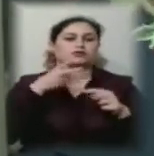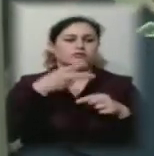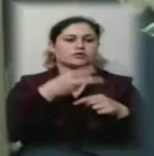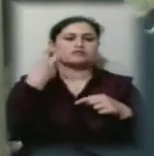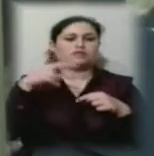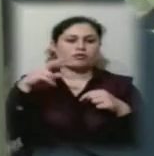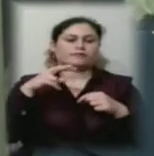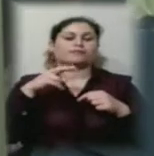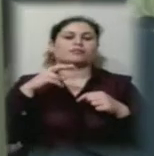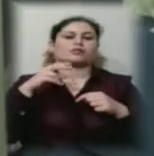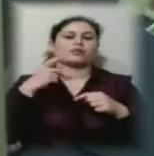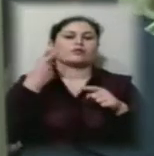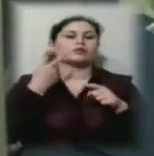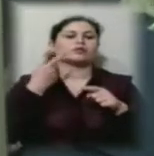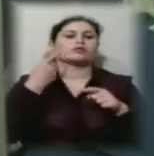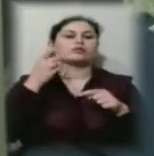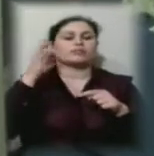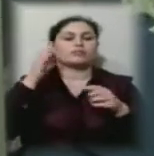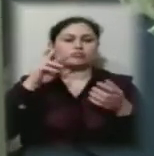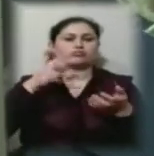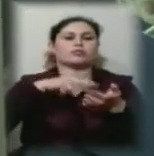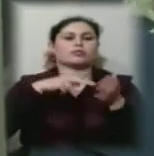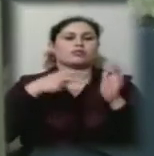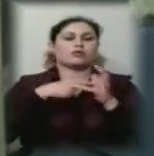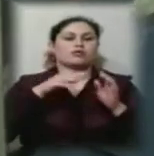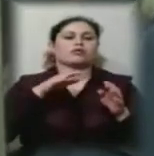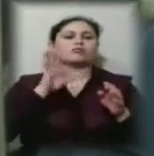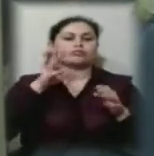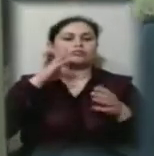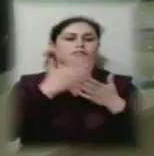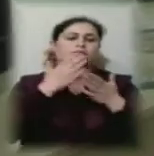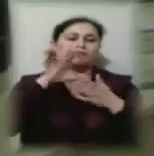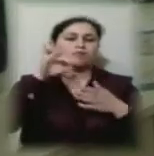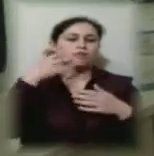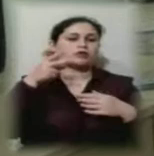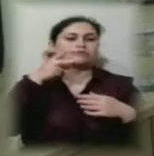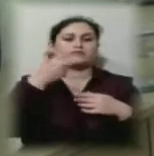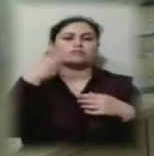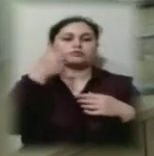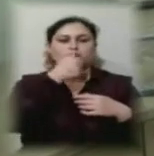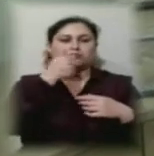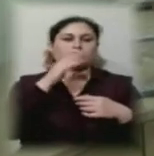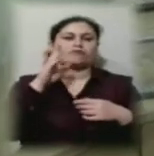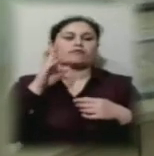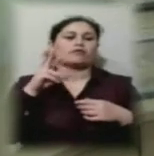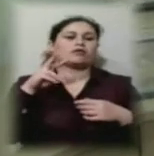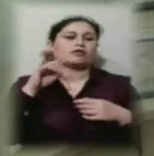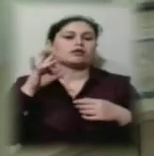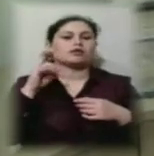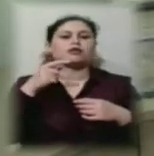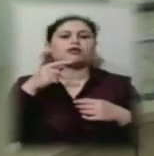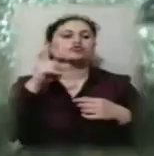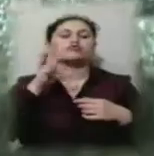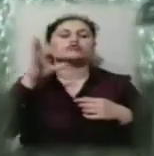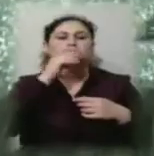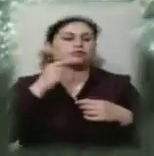який планується, проводиться у травні місяці 2020 року». Валерія розказала, що встигати скрізь їй